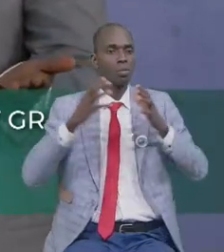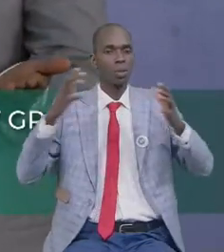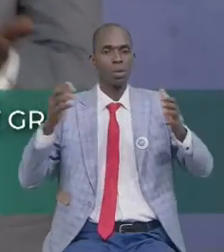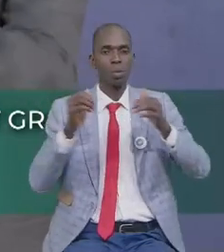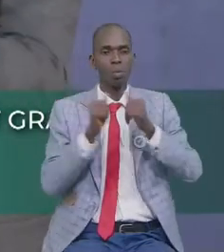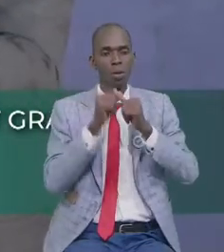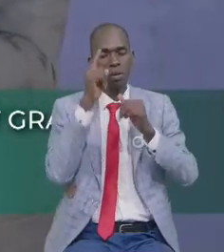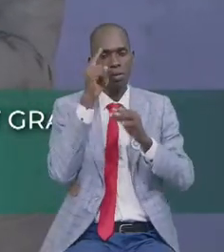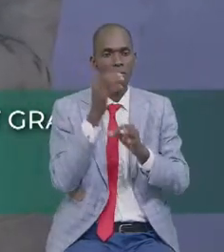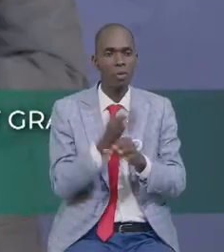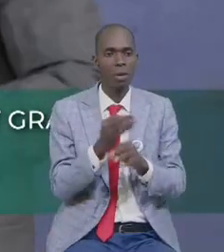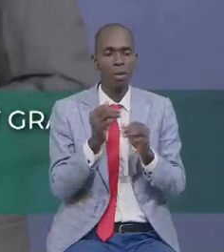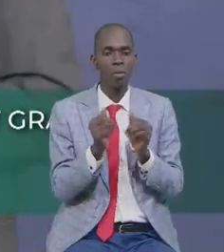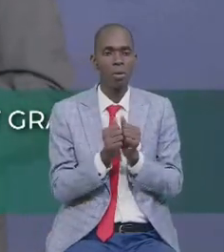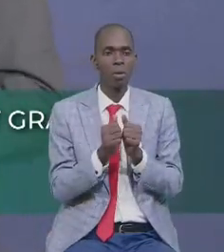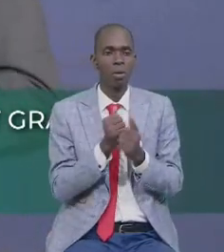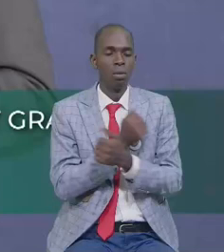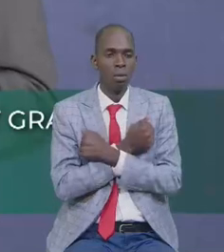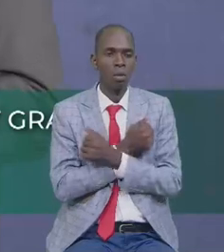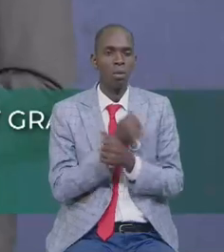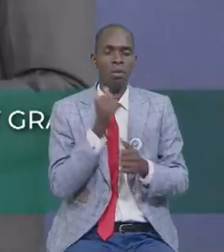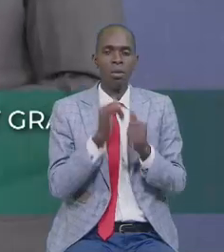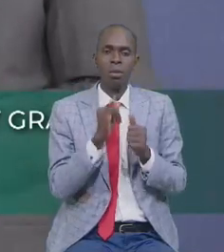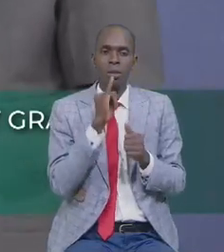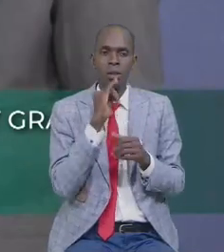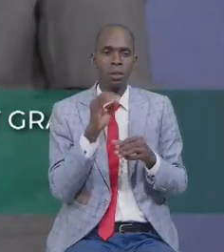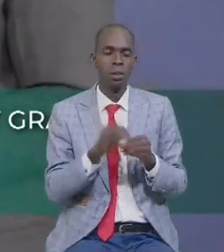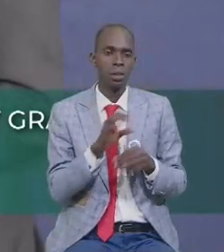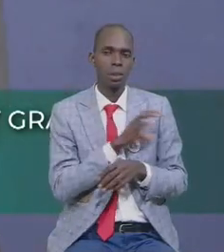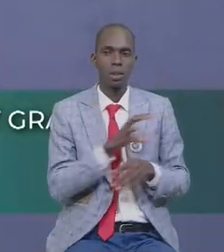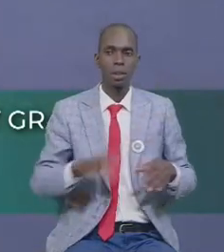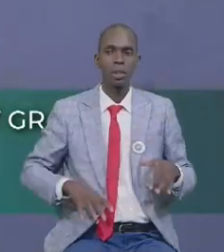charité qui est en Jésus-Christ.